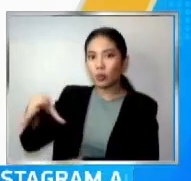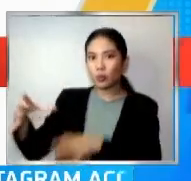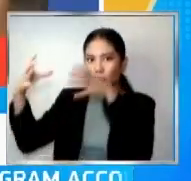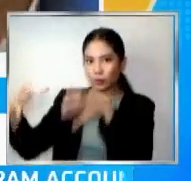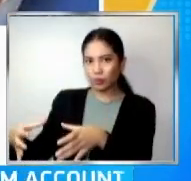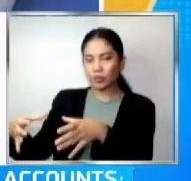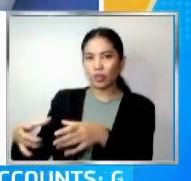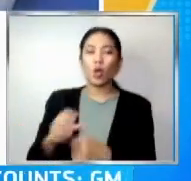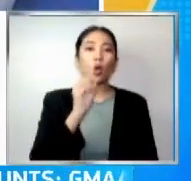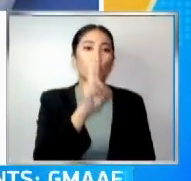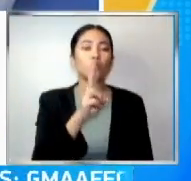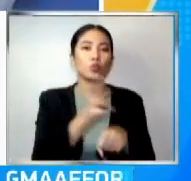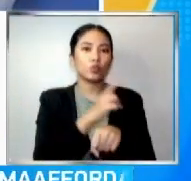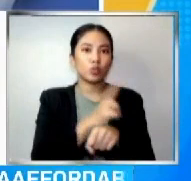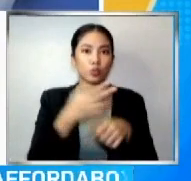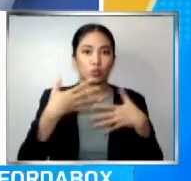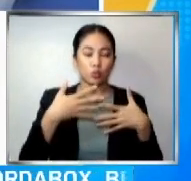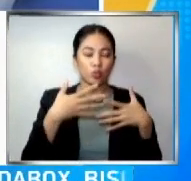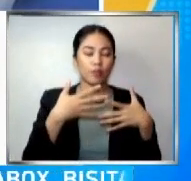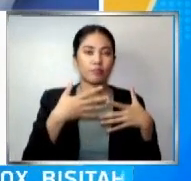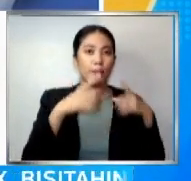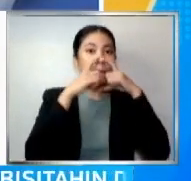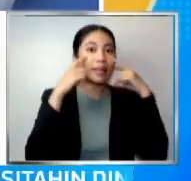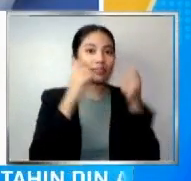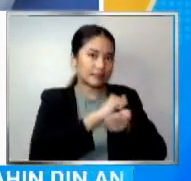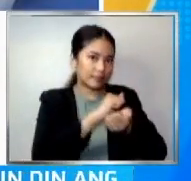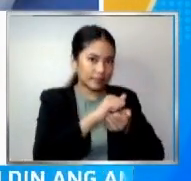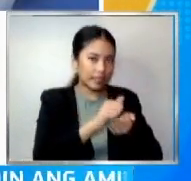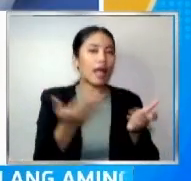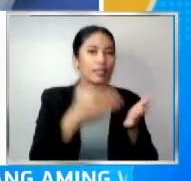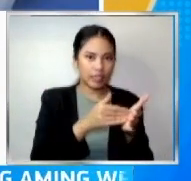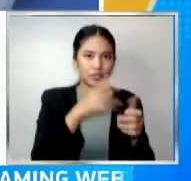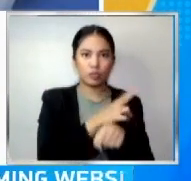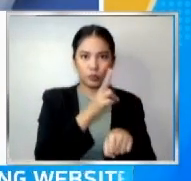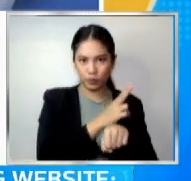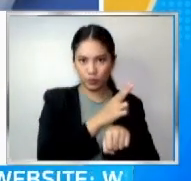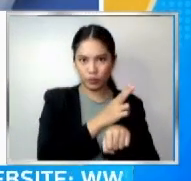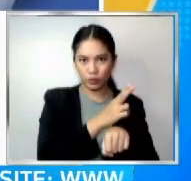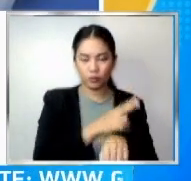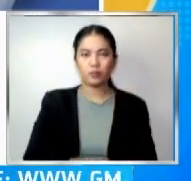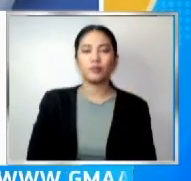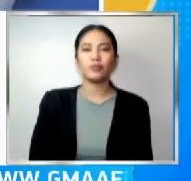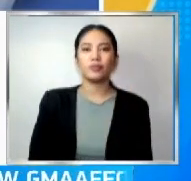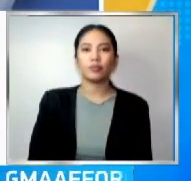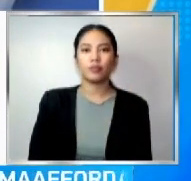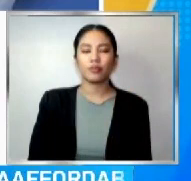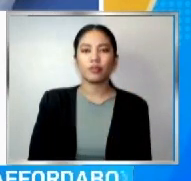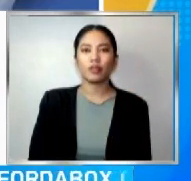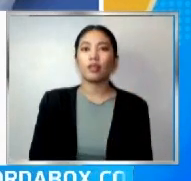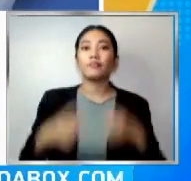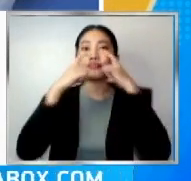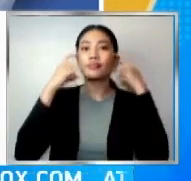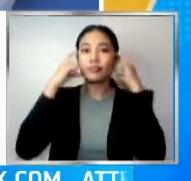Itong ginagamit natin, may requirement lang tayo na kailangan disinfect nila and then pwede nila lalagay sa mga garbage bin, and then the